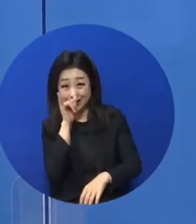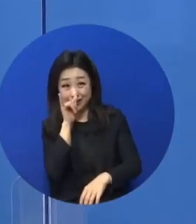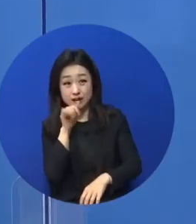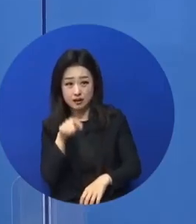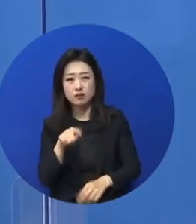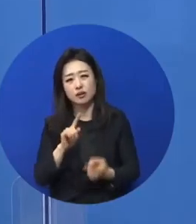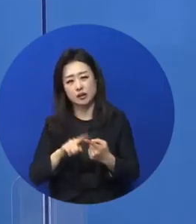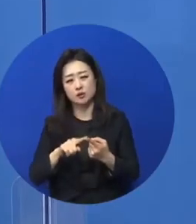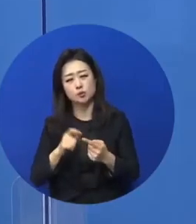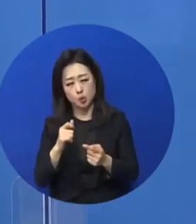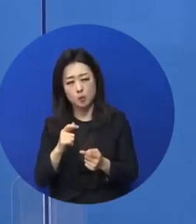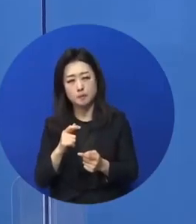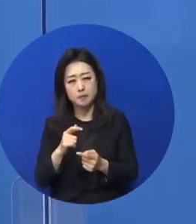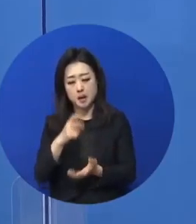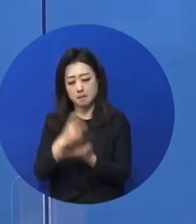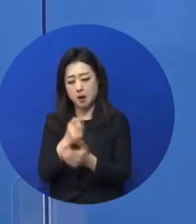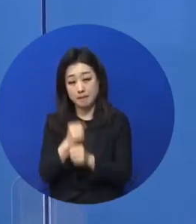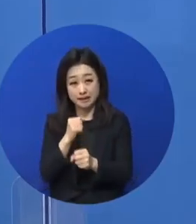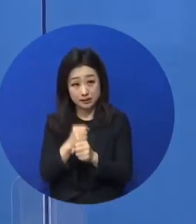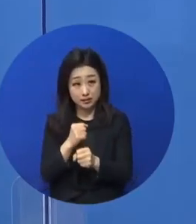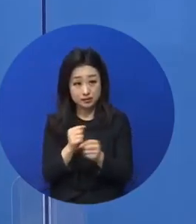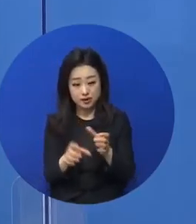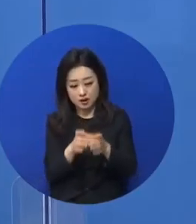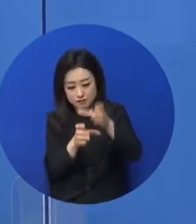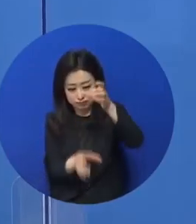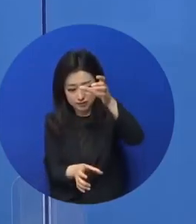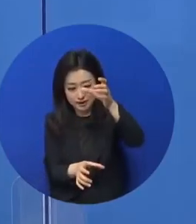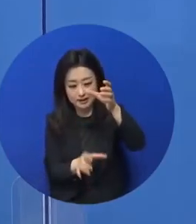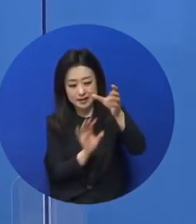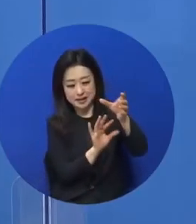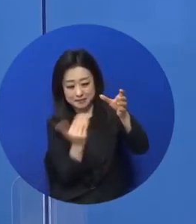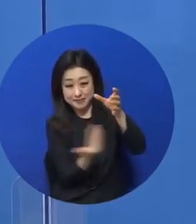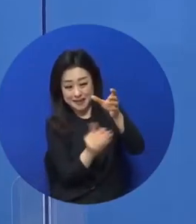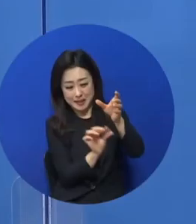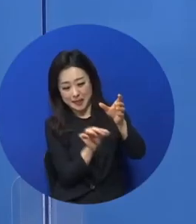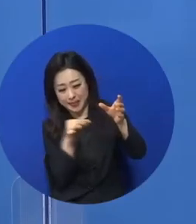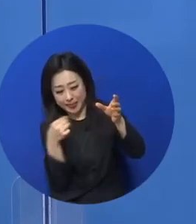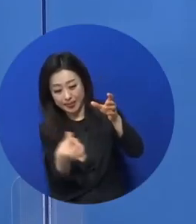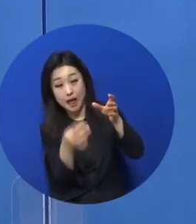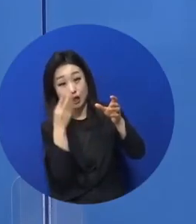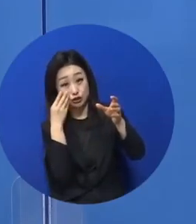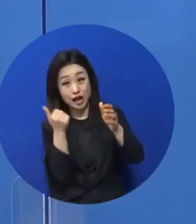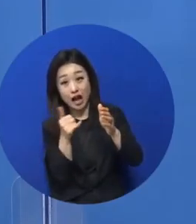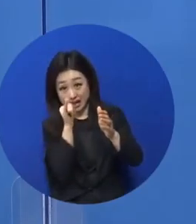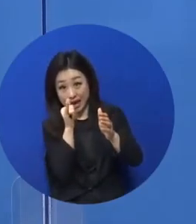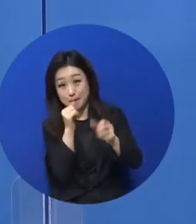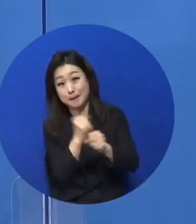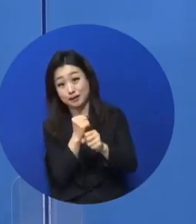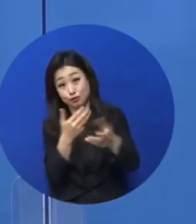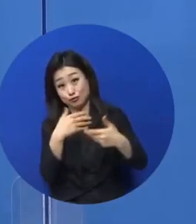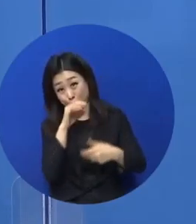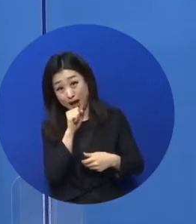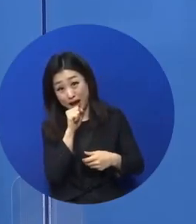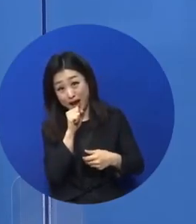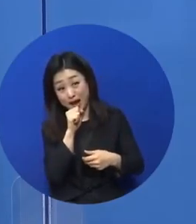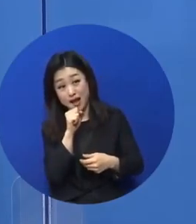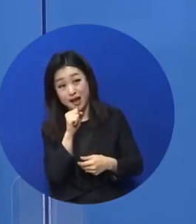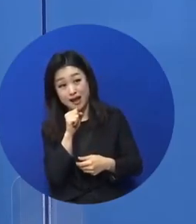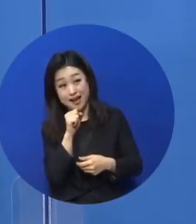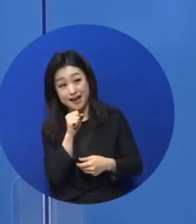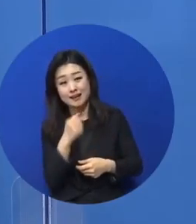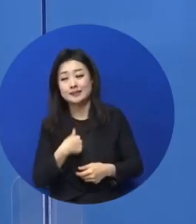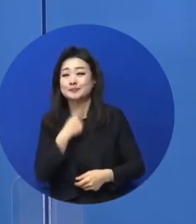이건 법적으로 좀 해결해야 되는 생각을 합니다. 잘 떨어지도록 분리가 잘 되도록 하는 것 제도를 마련해야 된다고 생각을 하고요. 아, 제가